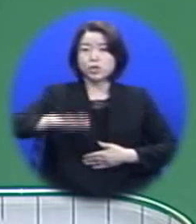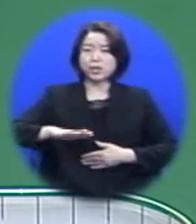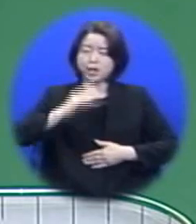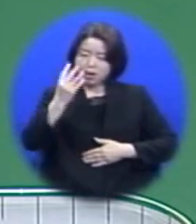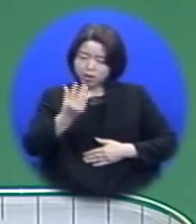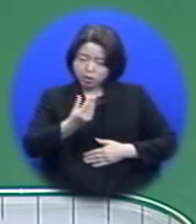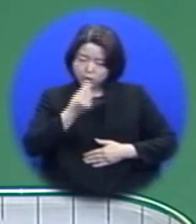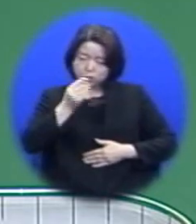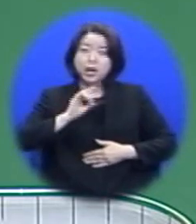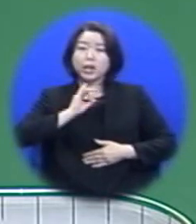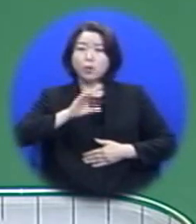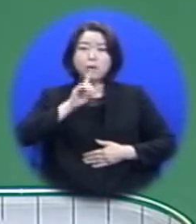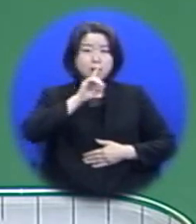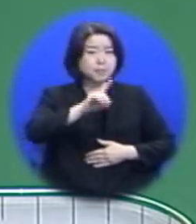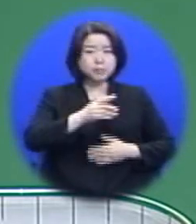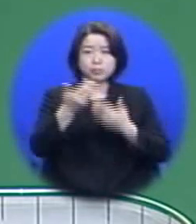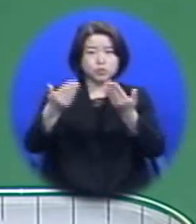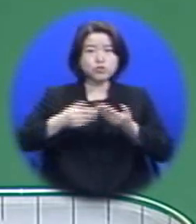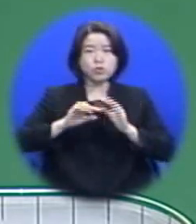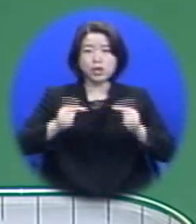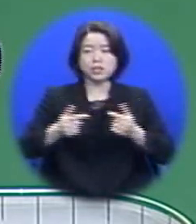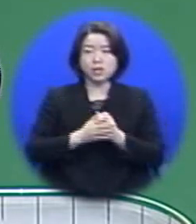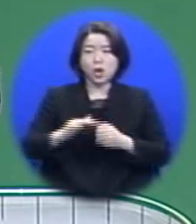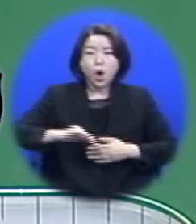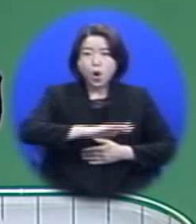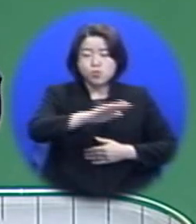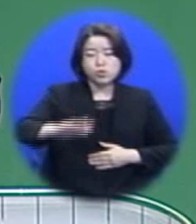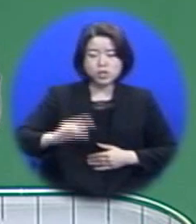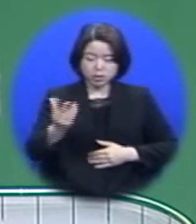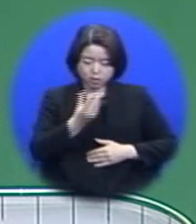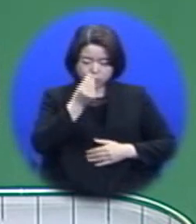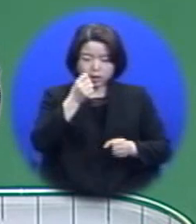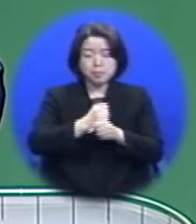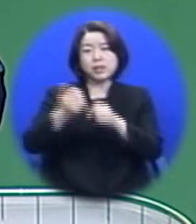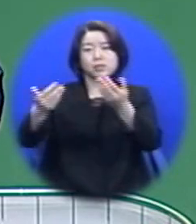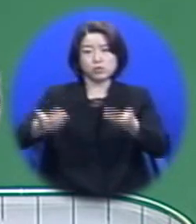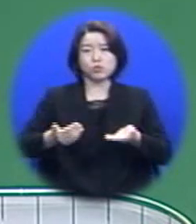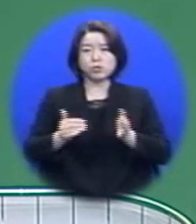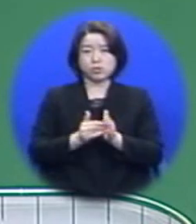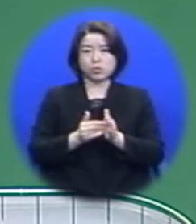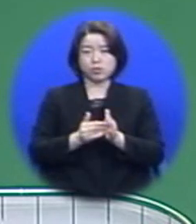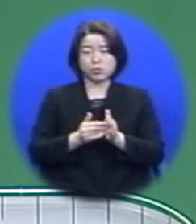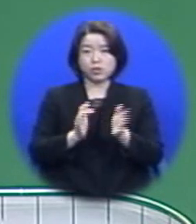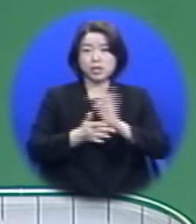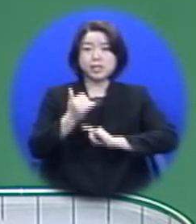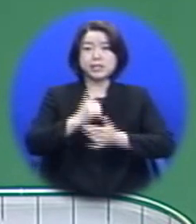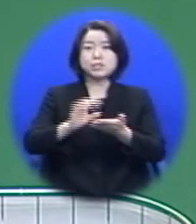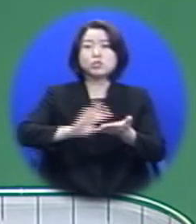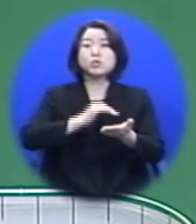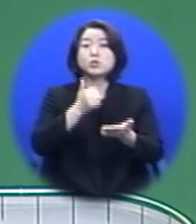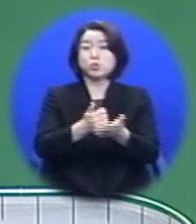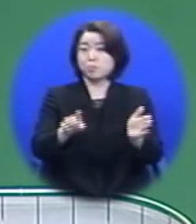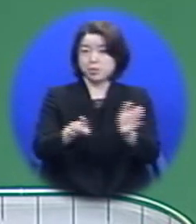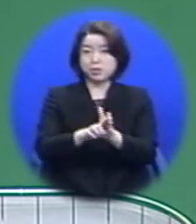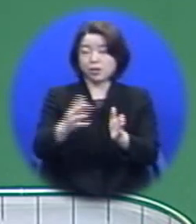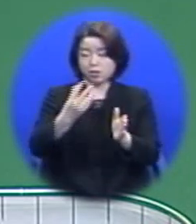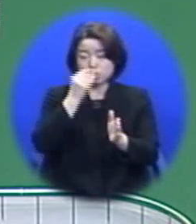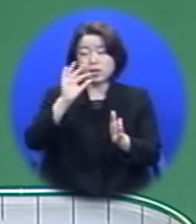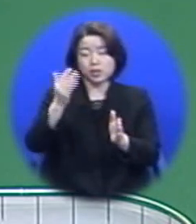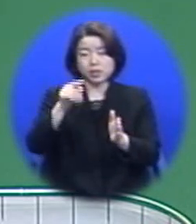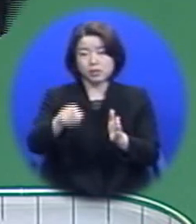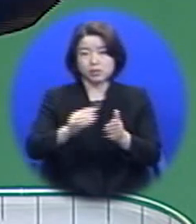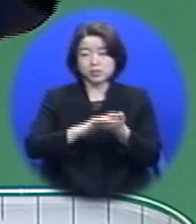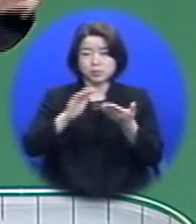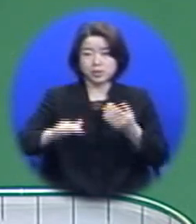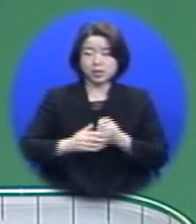말씀하시지 않았습니다를 게 만들어 주셨습니다 예수 그리스도를 믿는 것입니다 하나님은